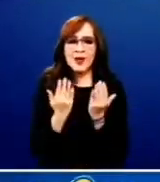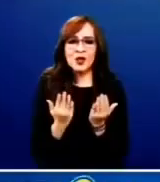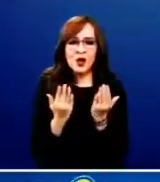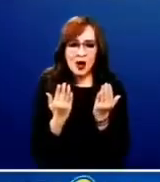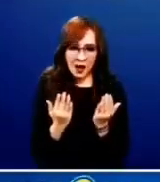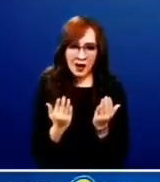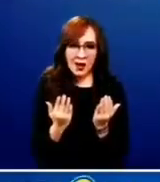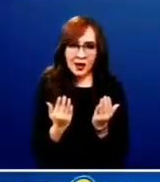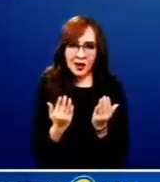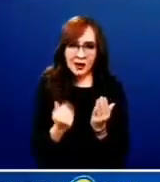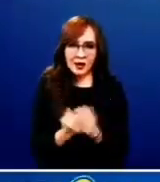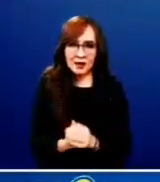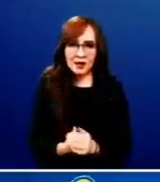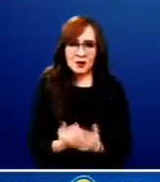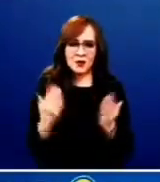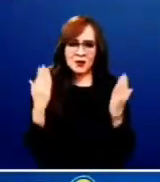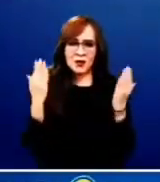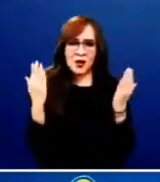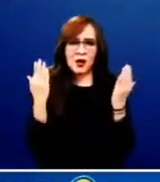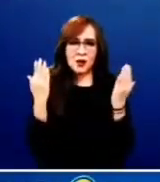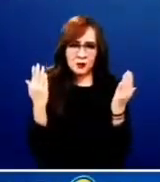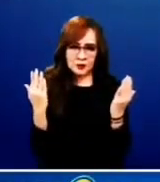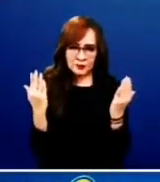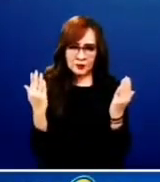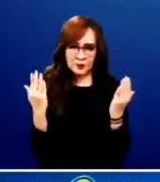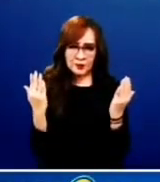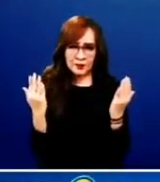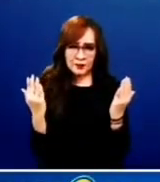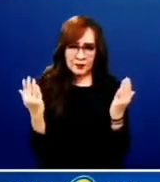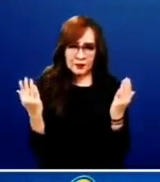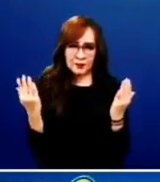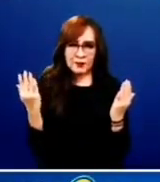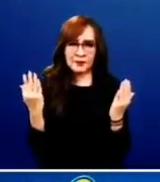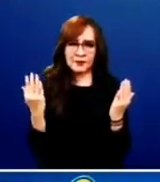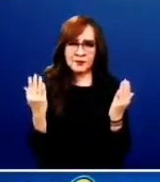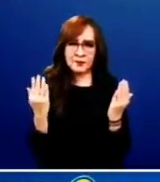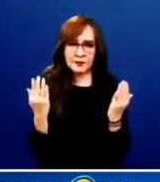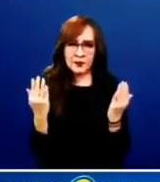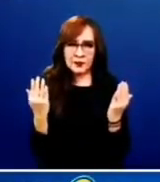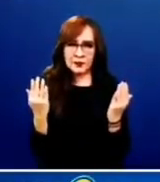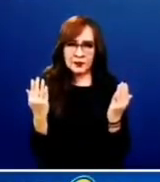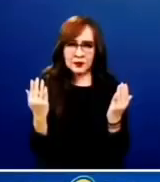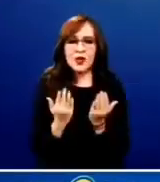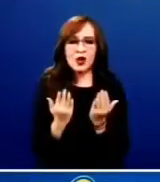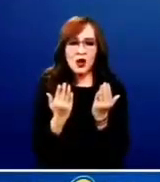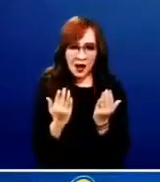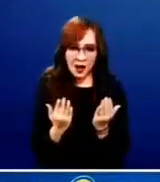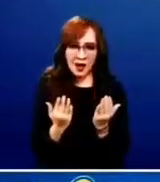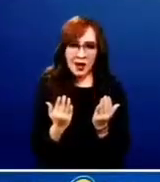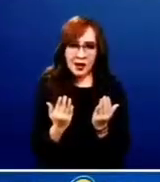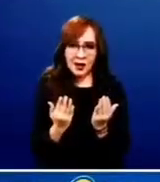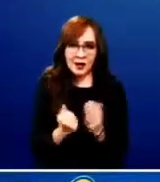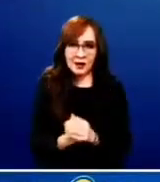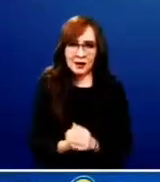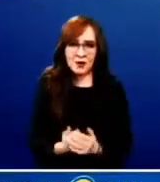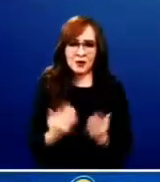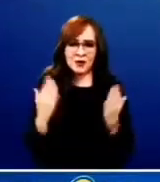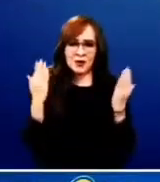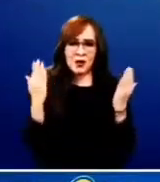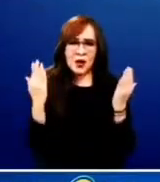Subhanahu wa taala. Ya Rab, masukkan aku ke neraka kalau aku khianat kepada rakyat. Ya